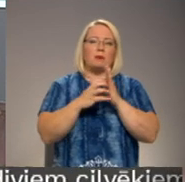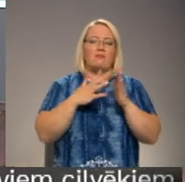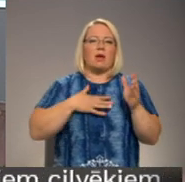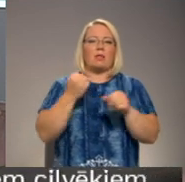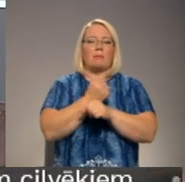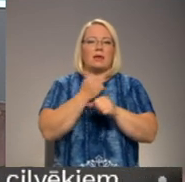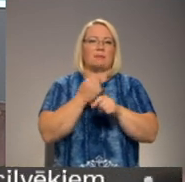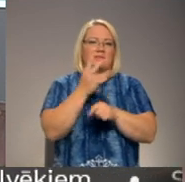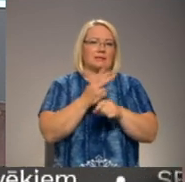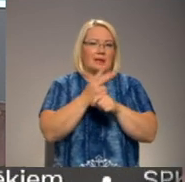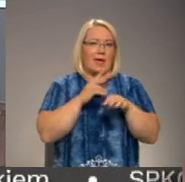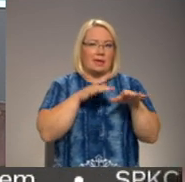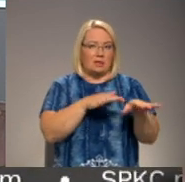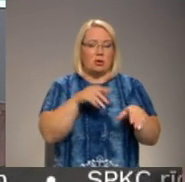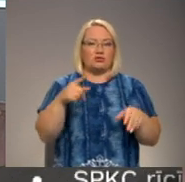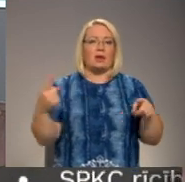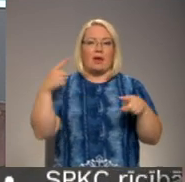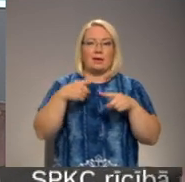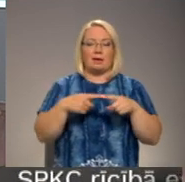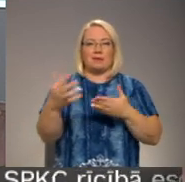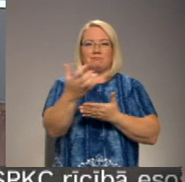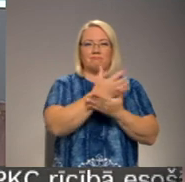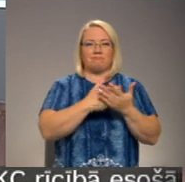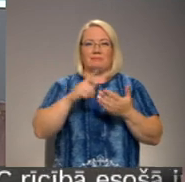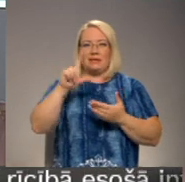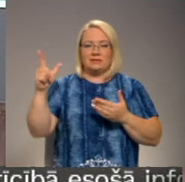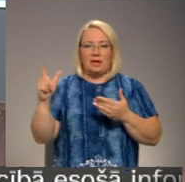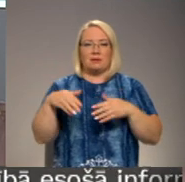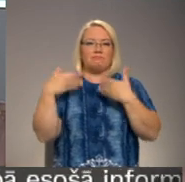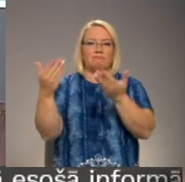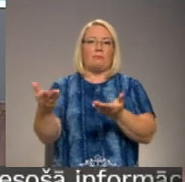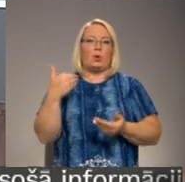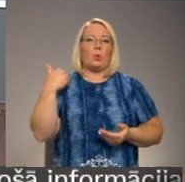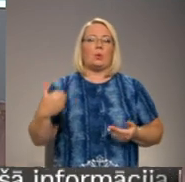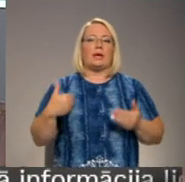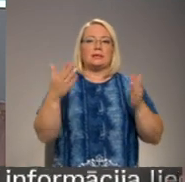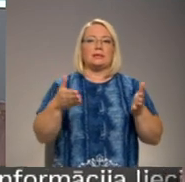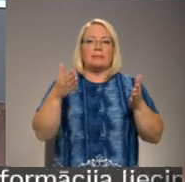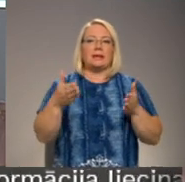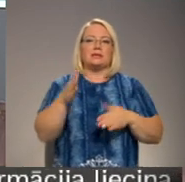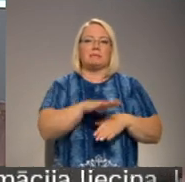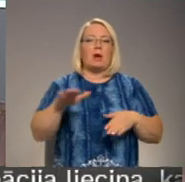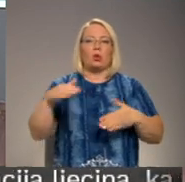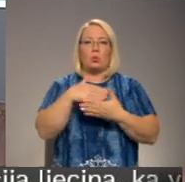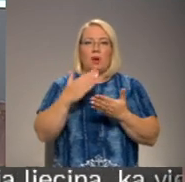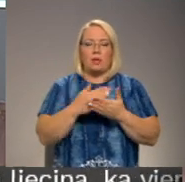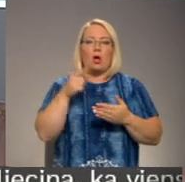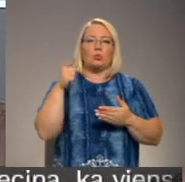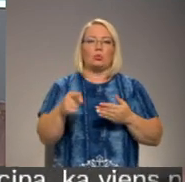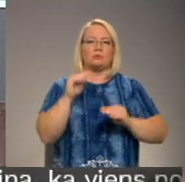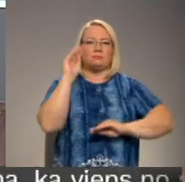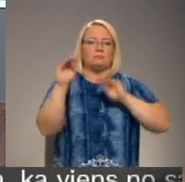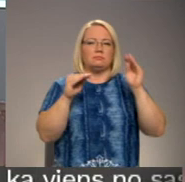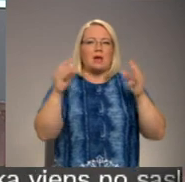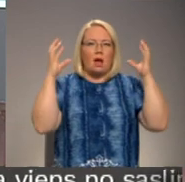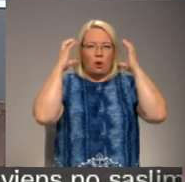labdarības skrējieni. Un šajā reizē saziedotie līdzekļi nonāks Kuldīgas slimnīcas bērnu nodaļā, kur tiks ierīkota audio